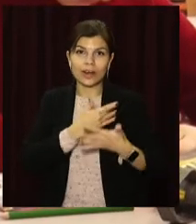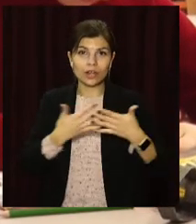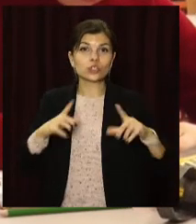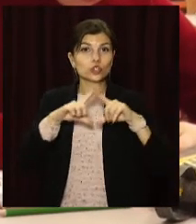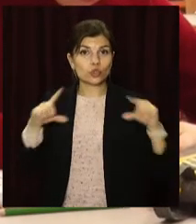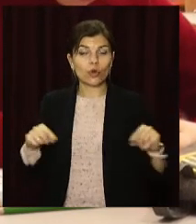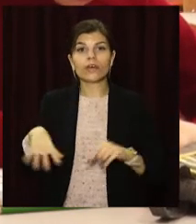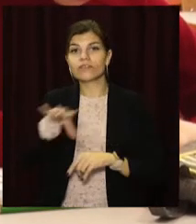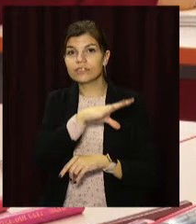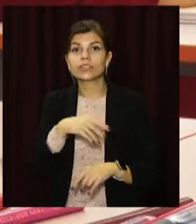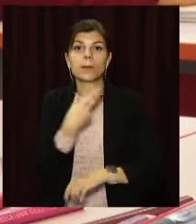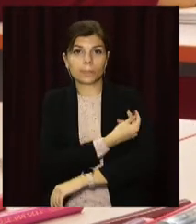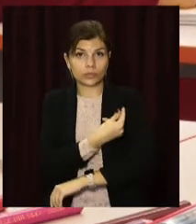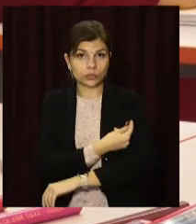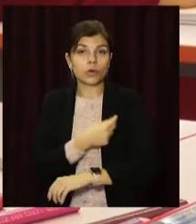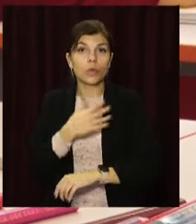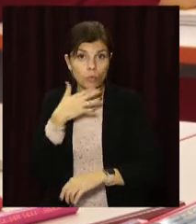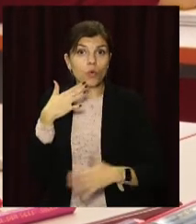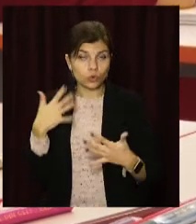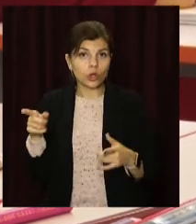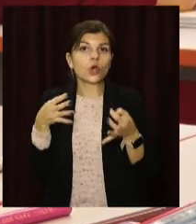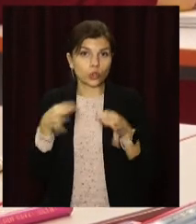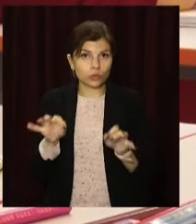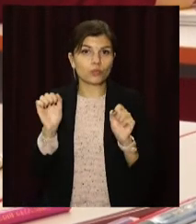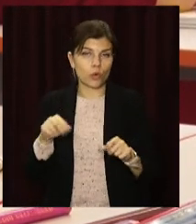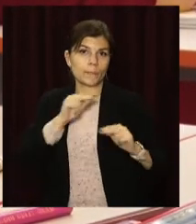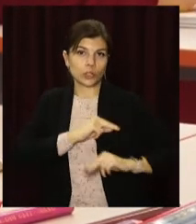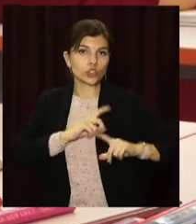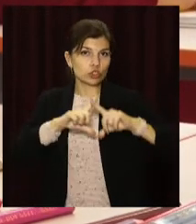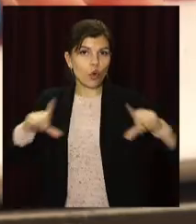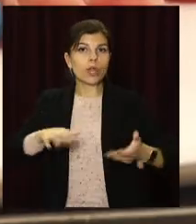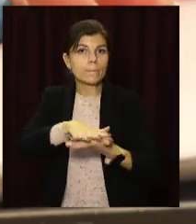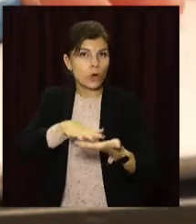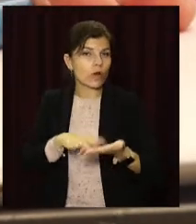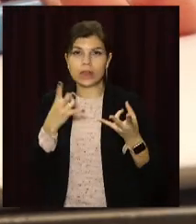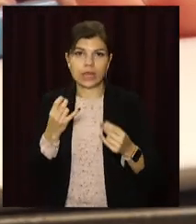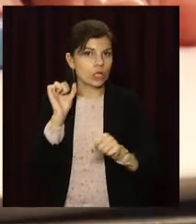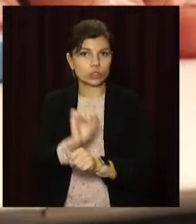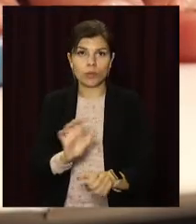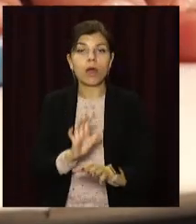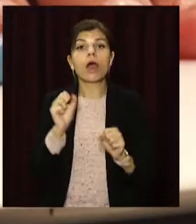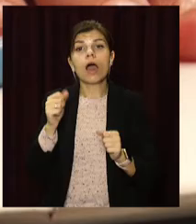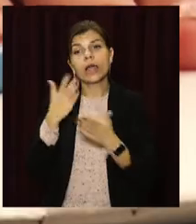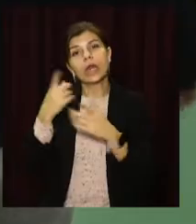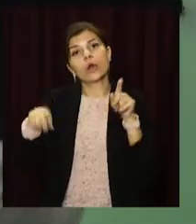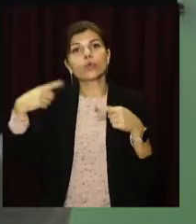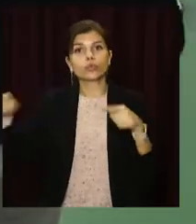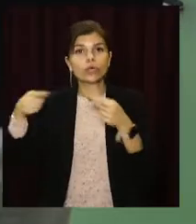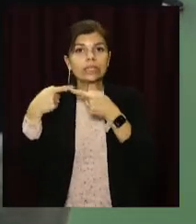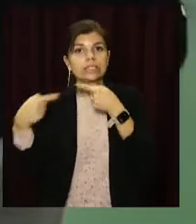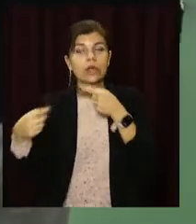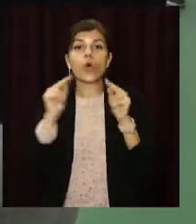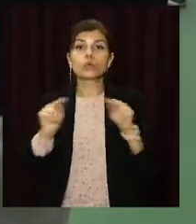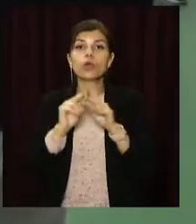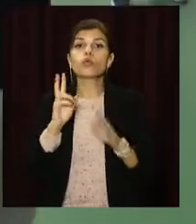Дніпра весь персонал щеплений, і це дозволяє їм працювати у звичайному режимі. Інші ж на дистанційці. Вчителі, які